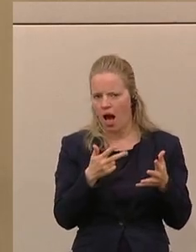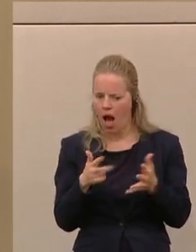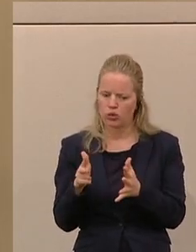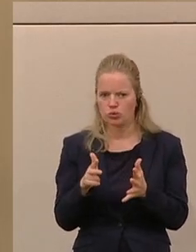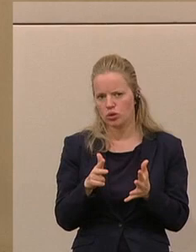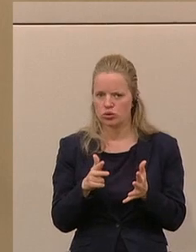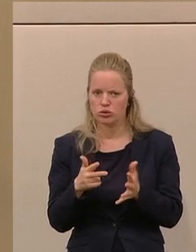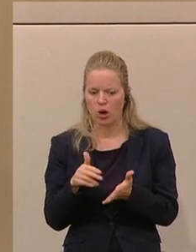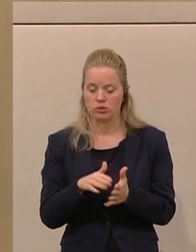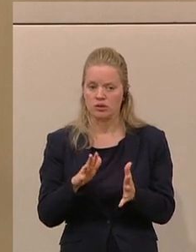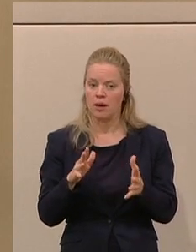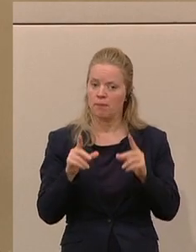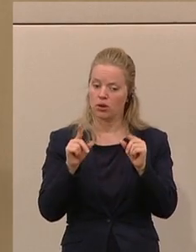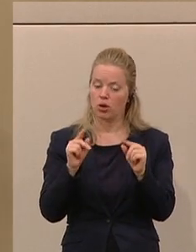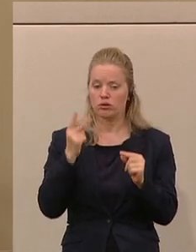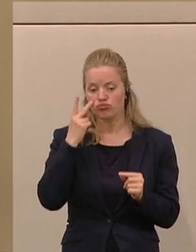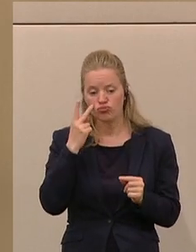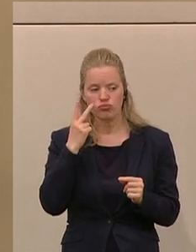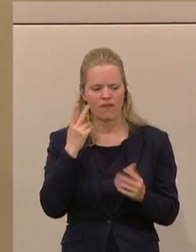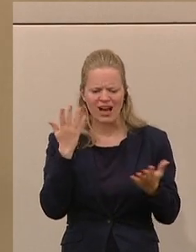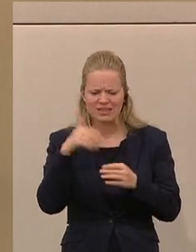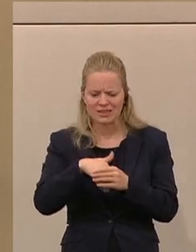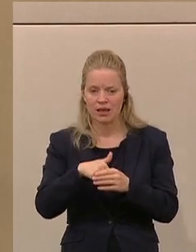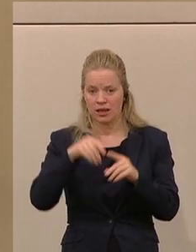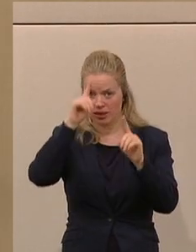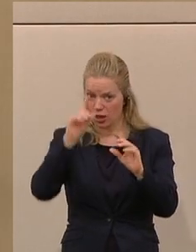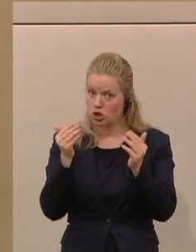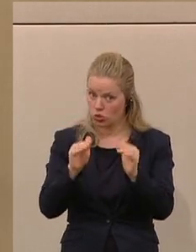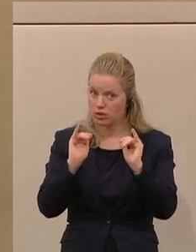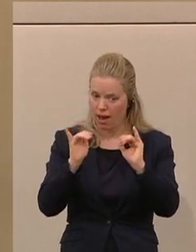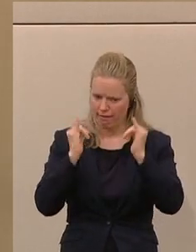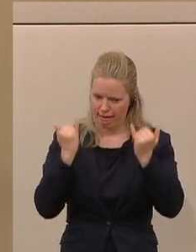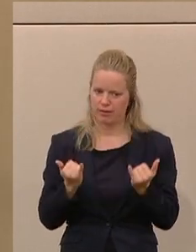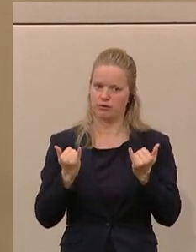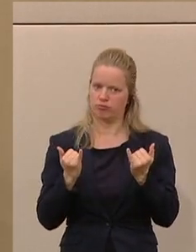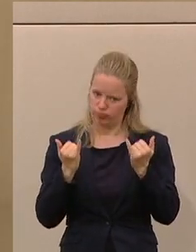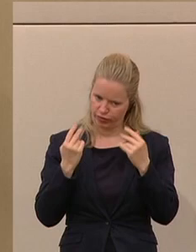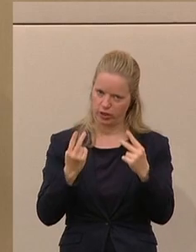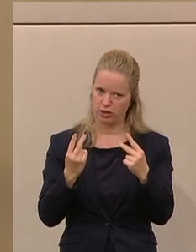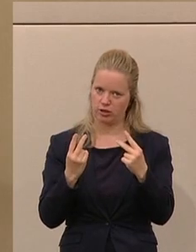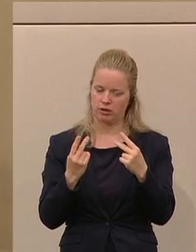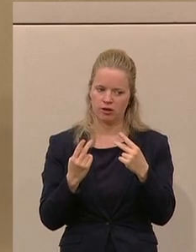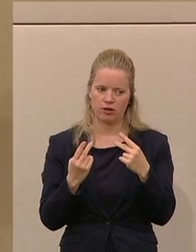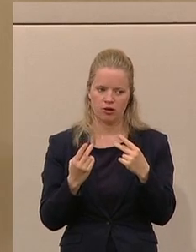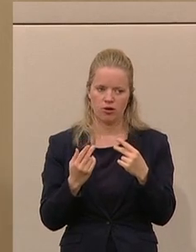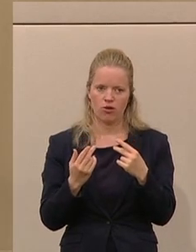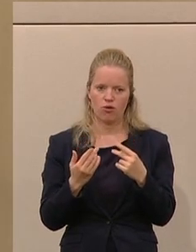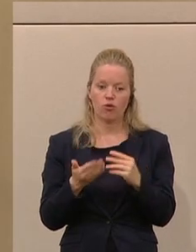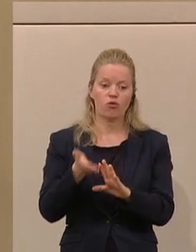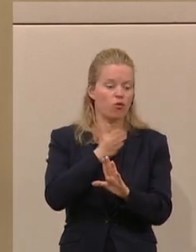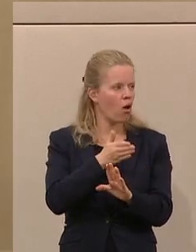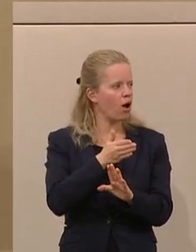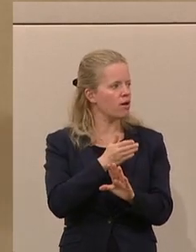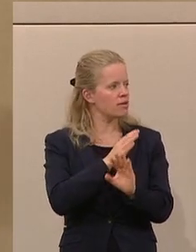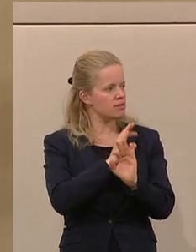haben wir gedacht, was passiert denn da eigentlich damit? Ja, Tierschutz macht Schule, hat Vorläufer von hervorragenden Damen und